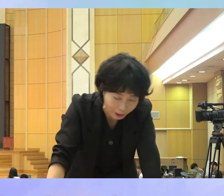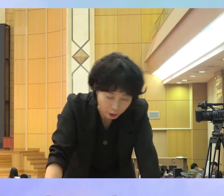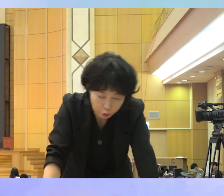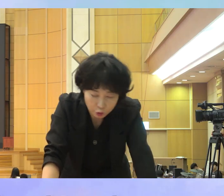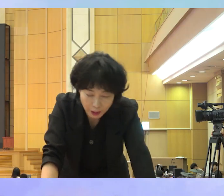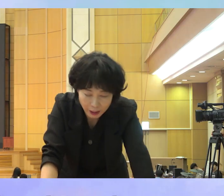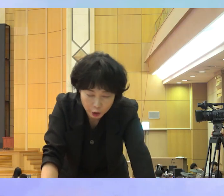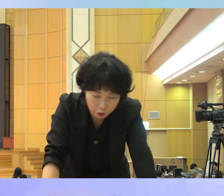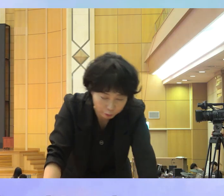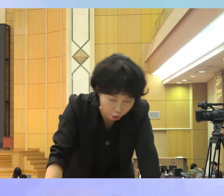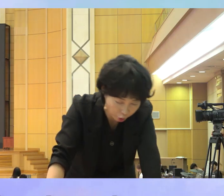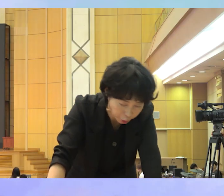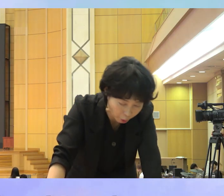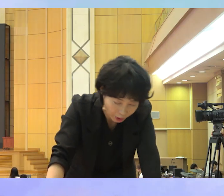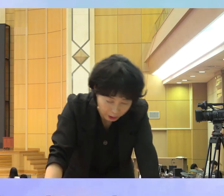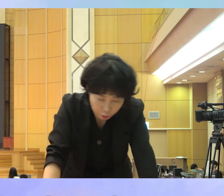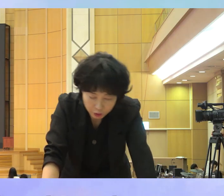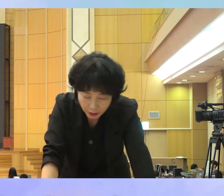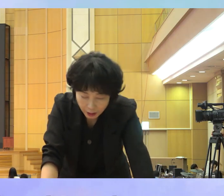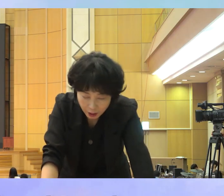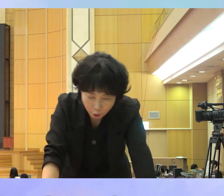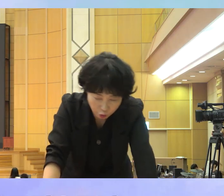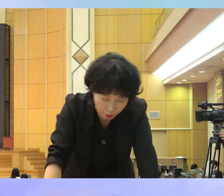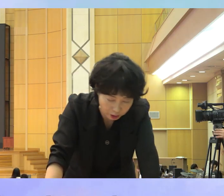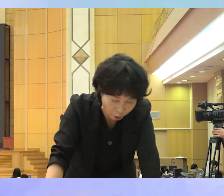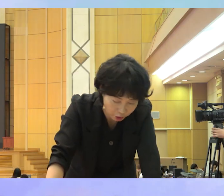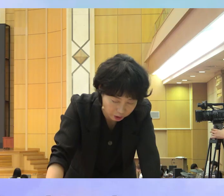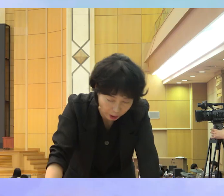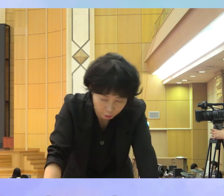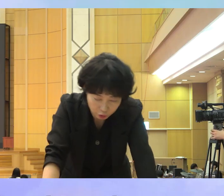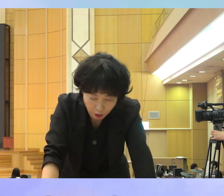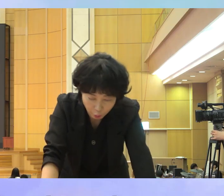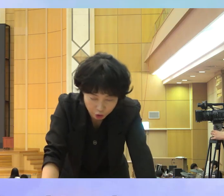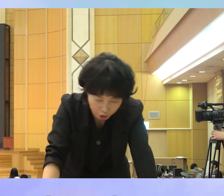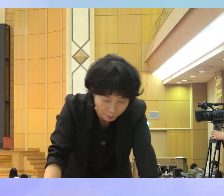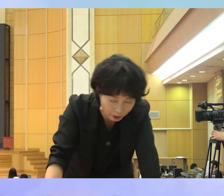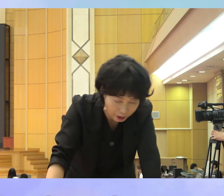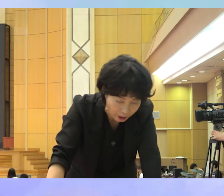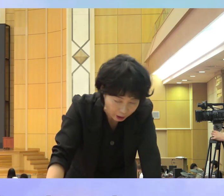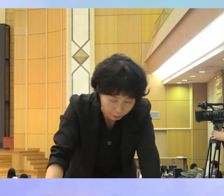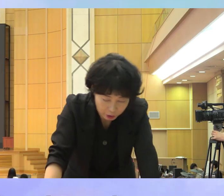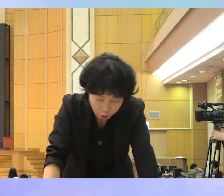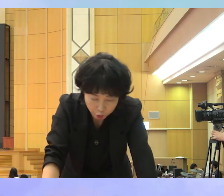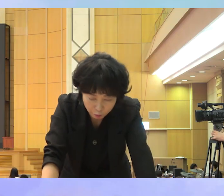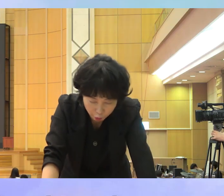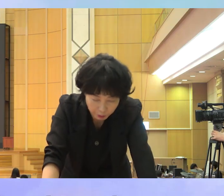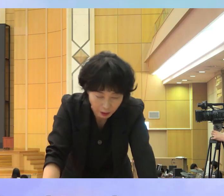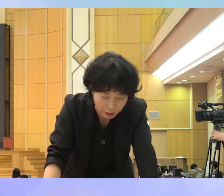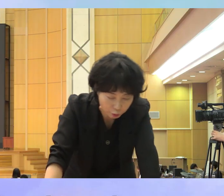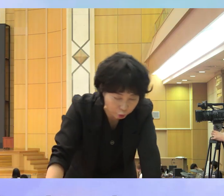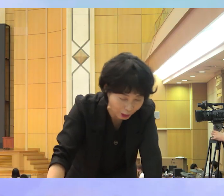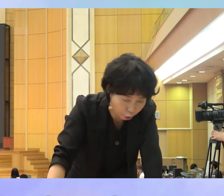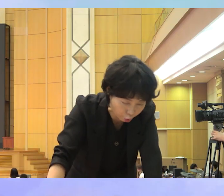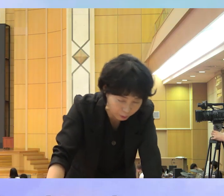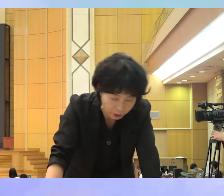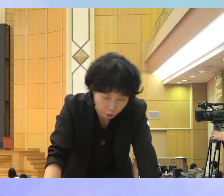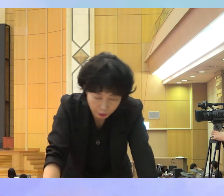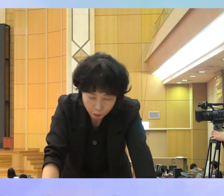이적을 나타내시고 모든 자들이 구원받고 예수 안에서 거룩한 자 된 걸 볼 수가